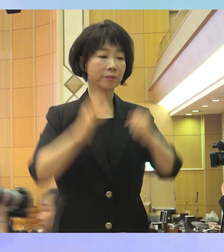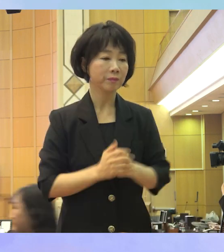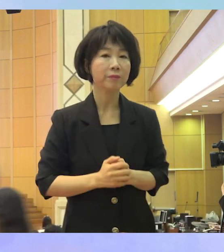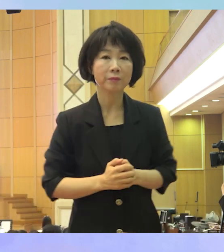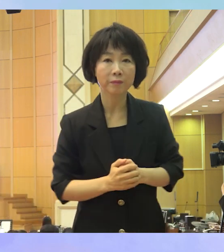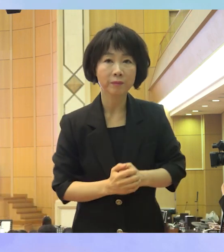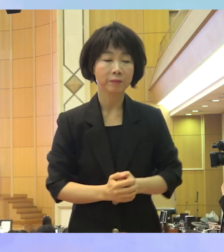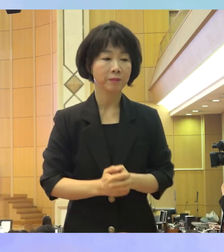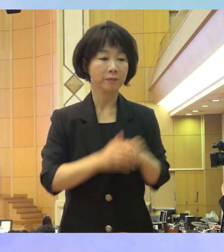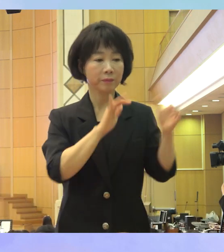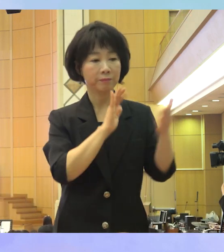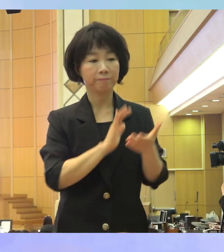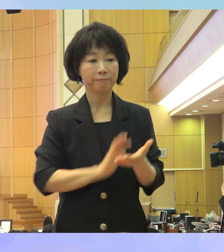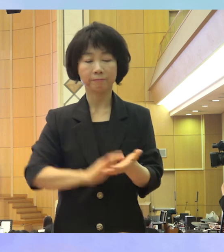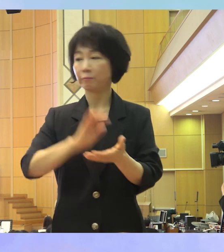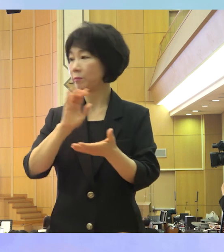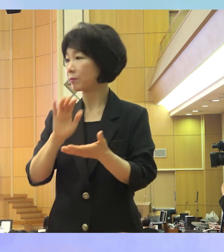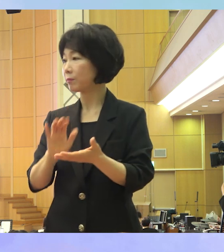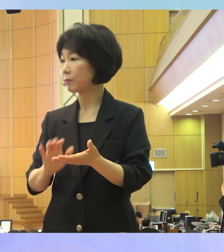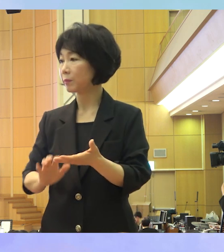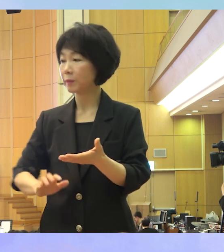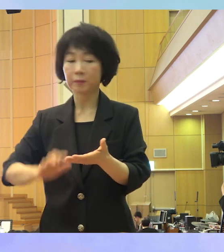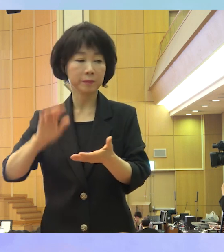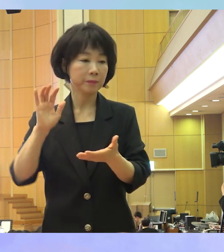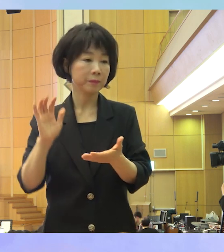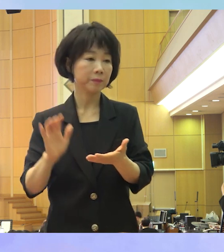인도하시니. 마른 떡